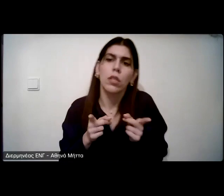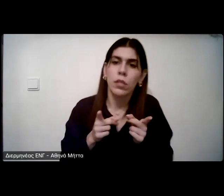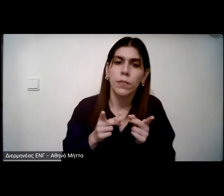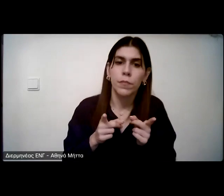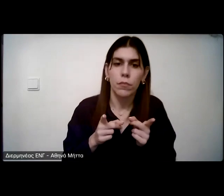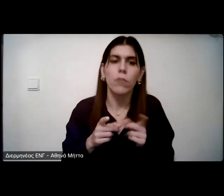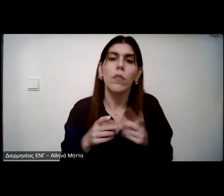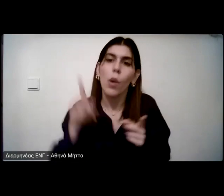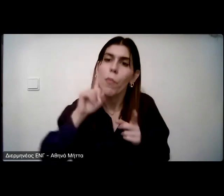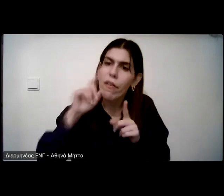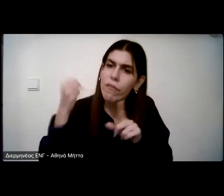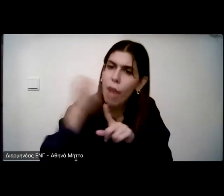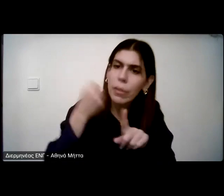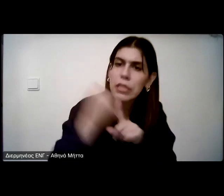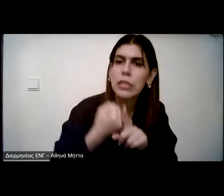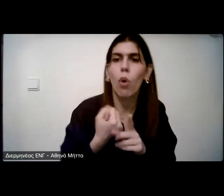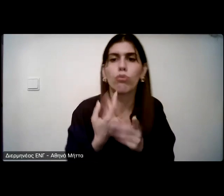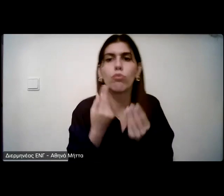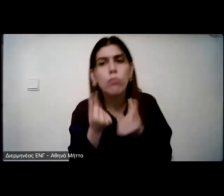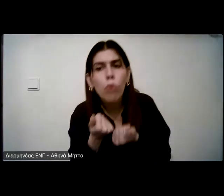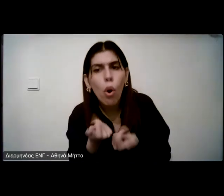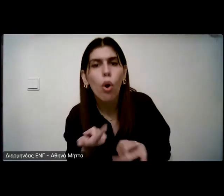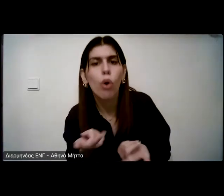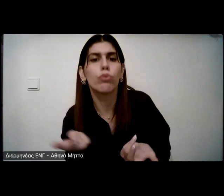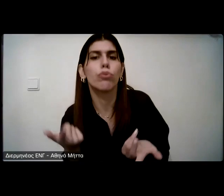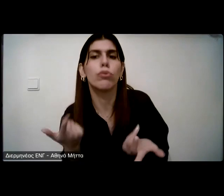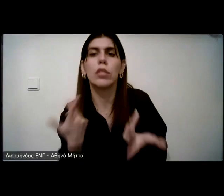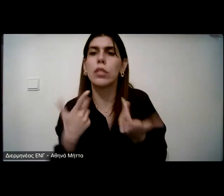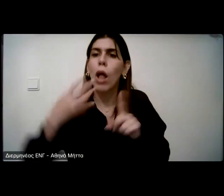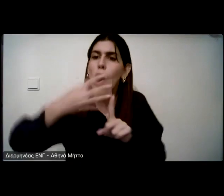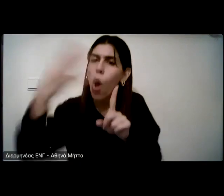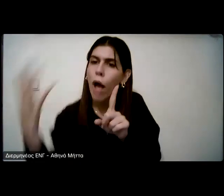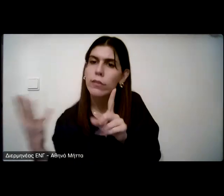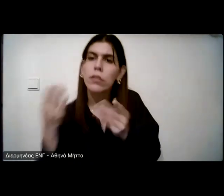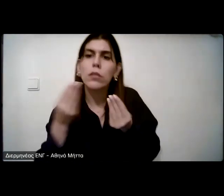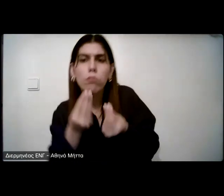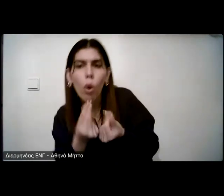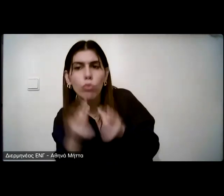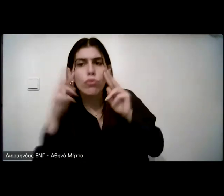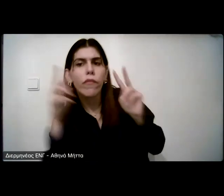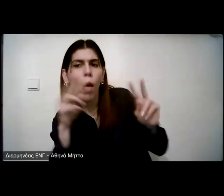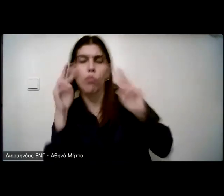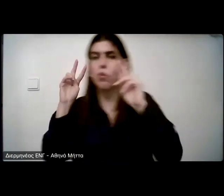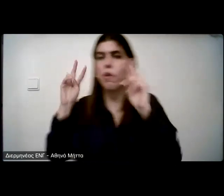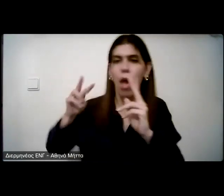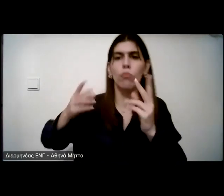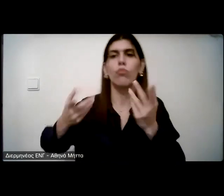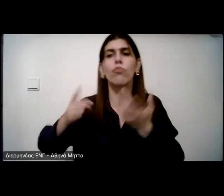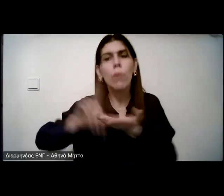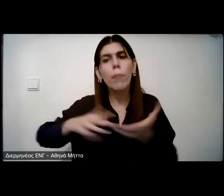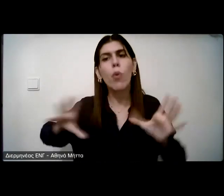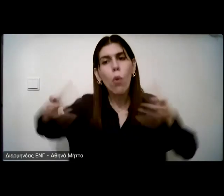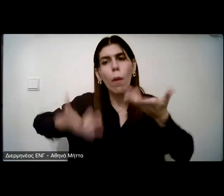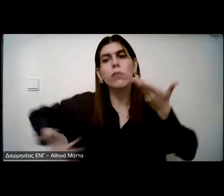στις φεμινιστικές απόψεις και στις απόψεις της ΛΟΑΤΚΙ κοινότητας. Και να δούμε λύσεις στο μέλλον